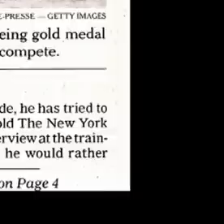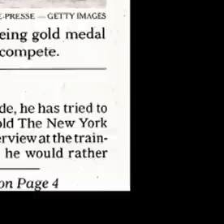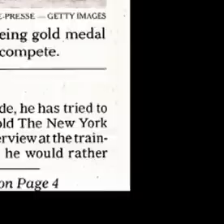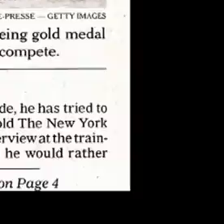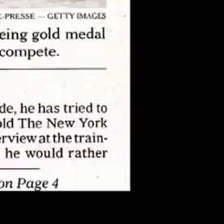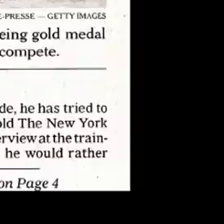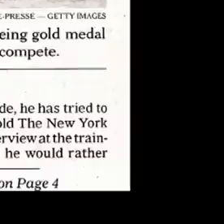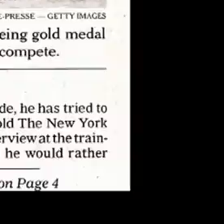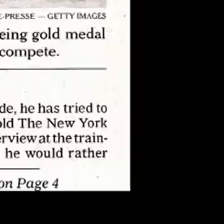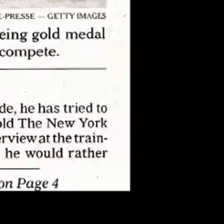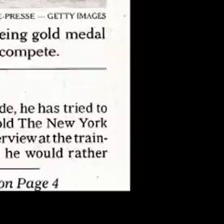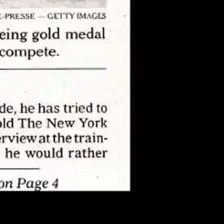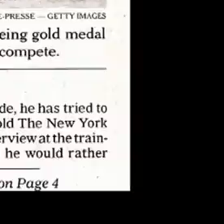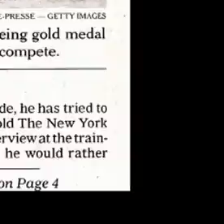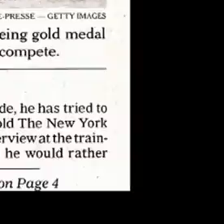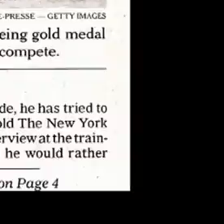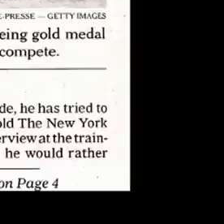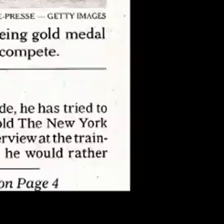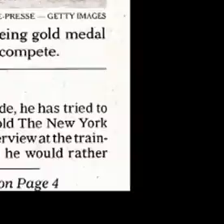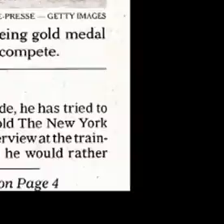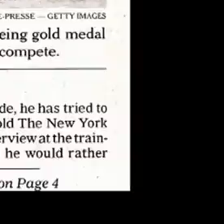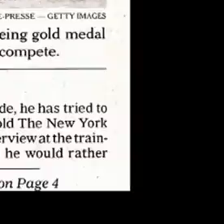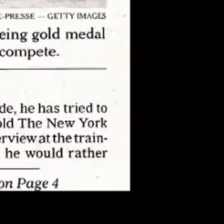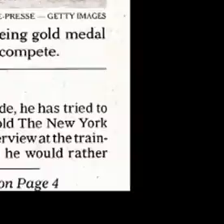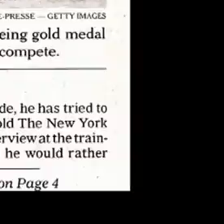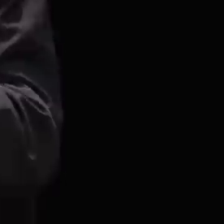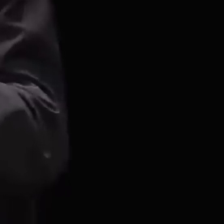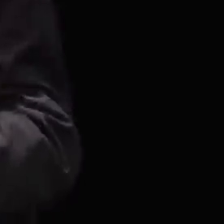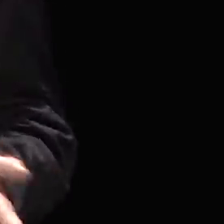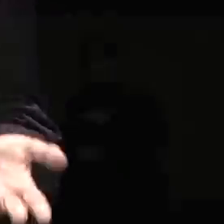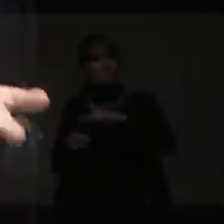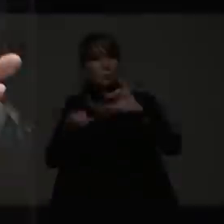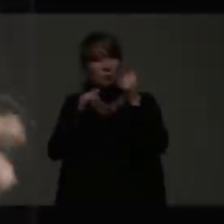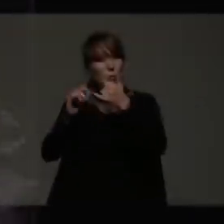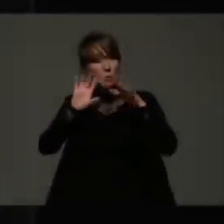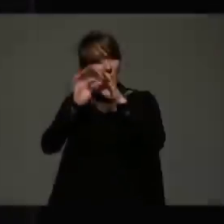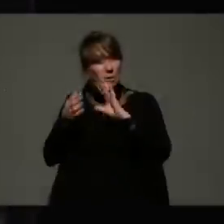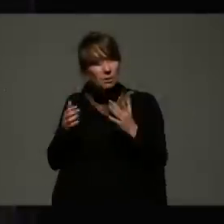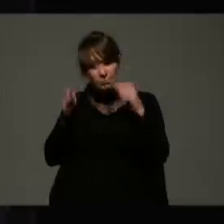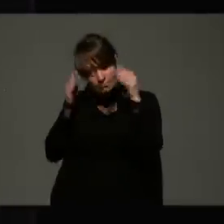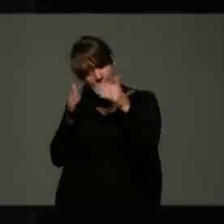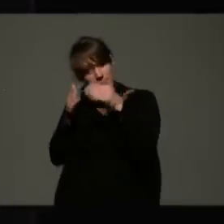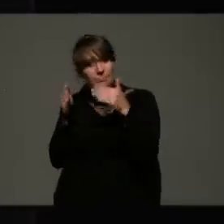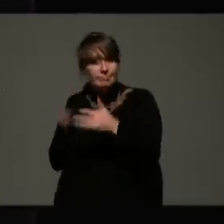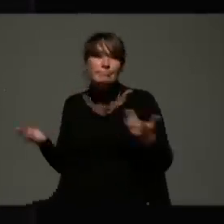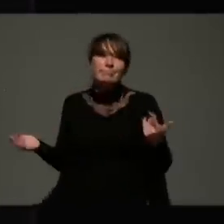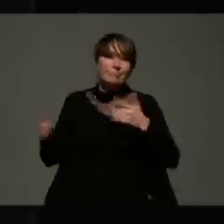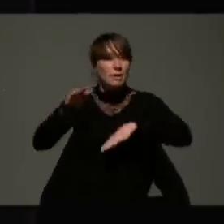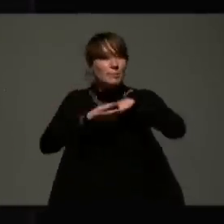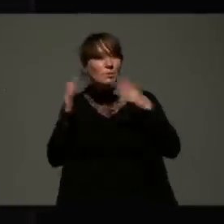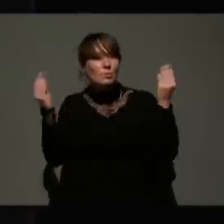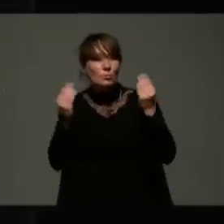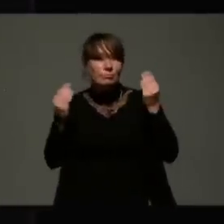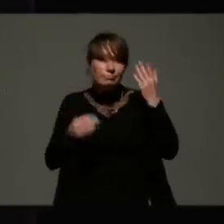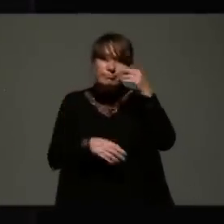et était tout dans sa préparation pour les Jeux Olympiques. Jusqu'où peut-on aller? Ce sont des questions que l'on peut se poser